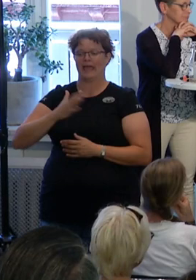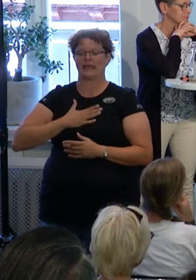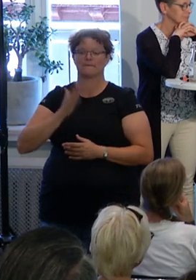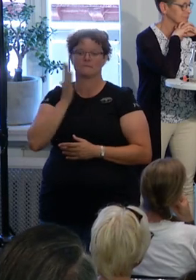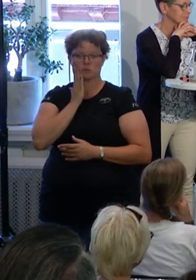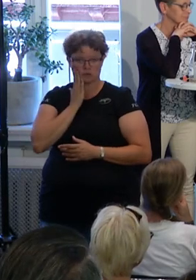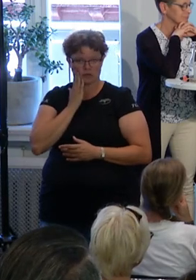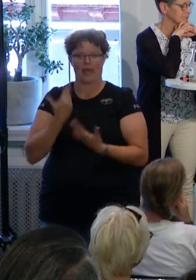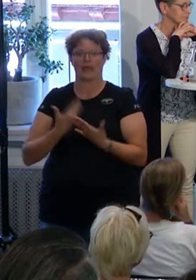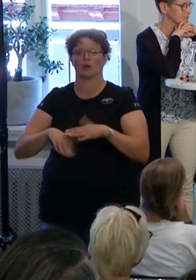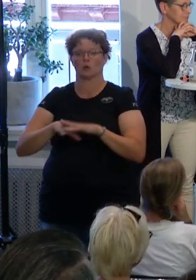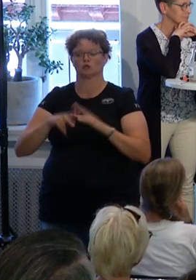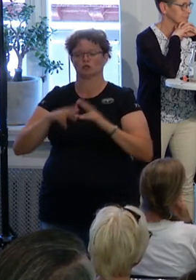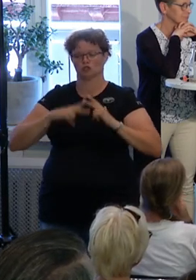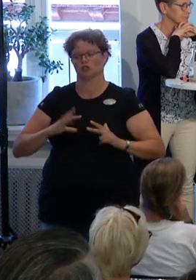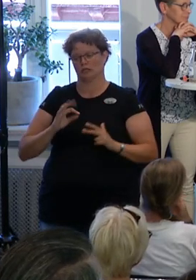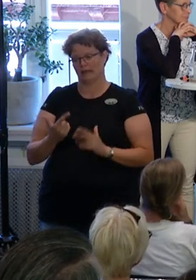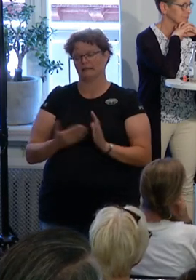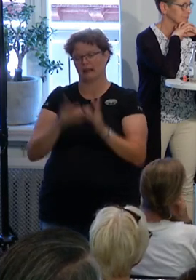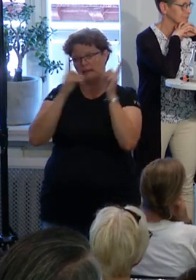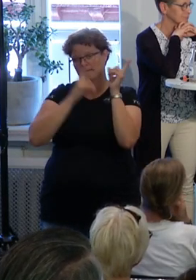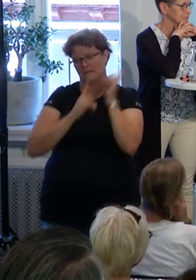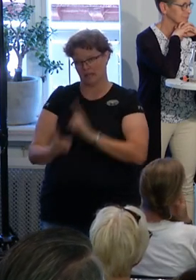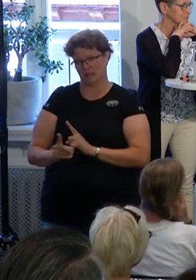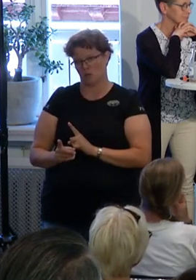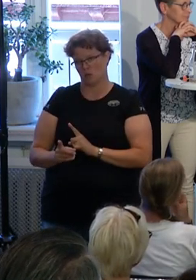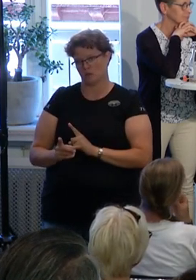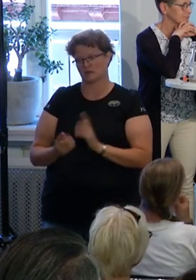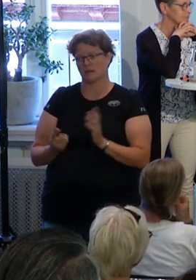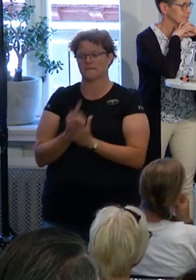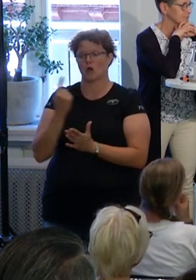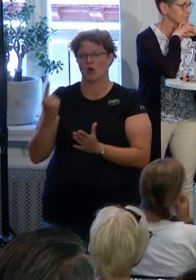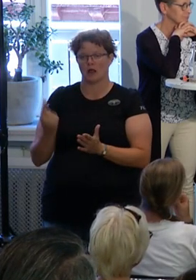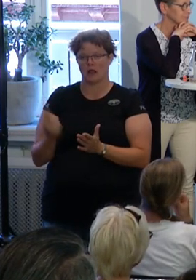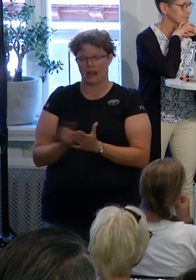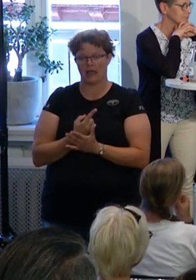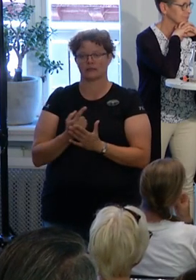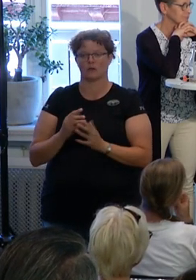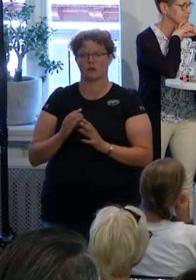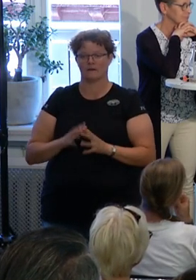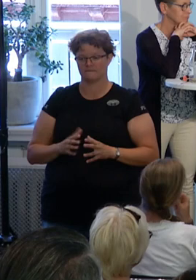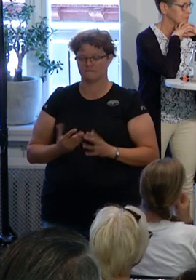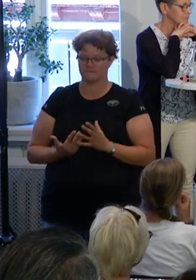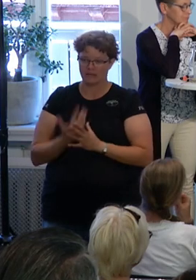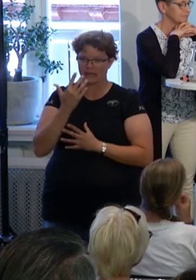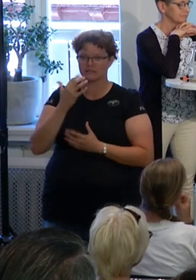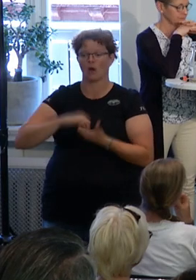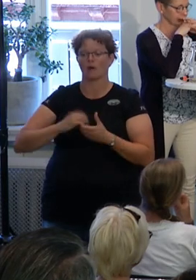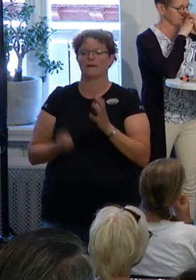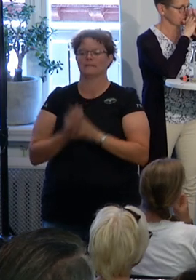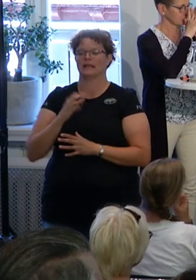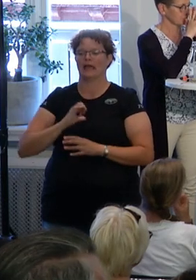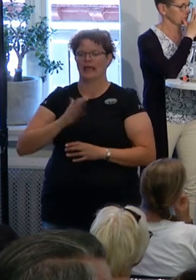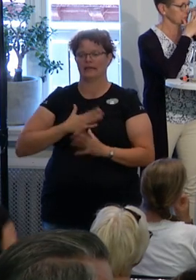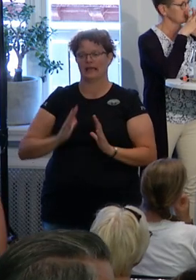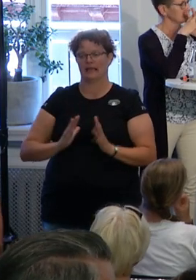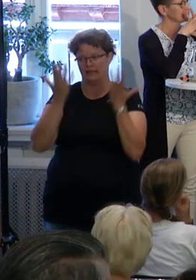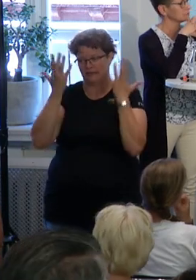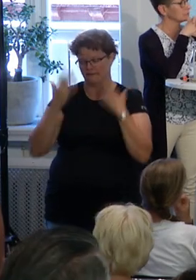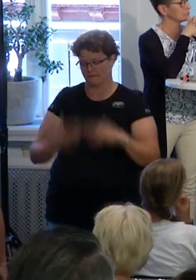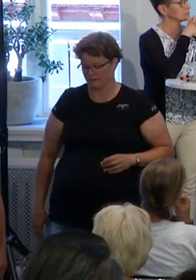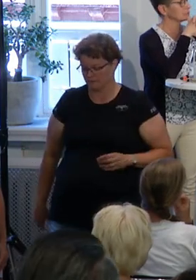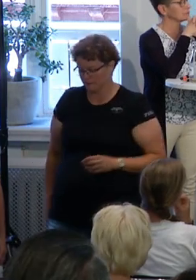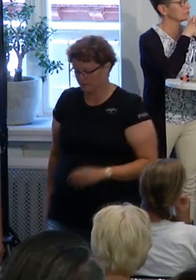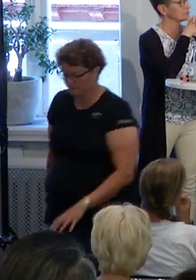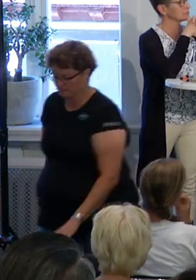bostad, det är grundtryggheten för människors möjligheter att växa och bilda sig egna liv. Ska vi lägga